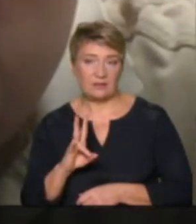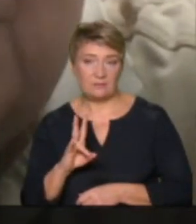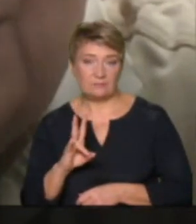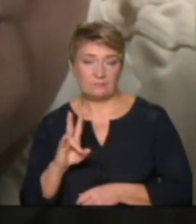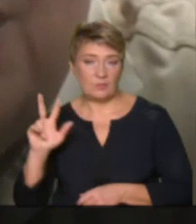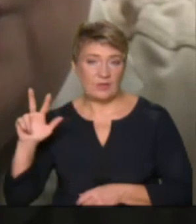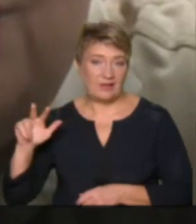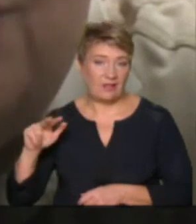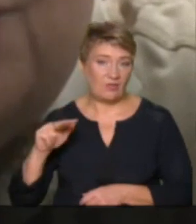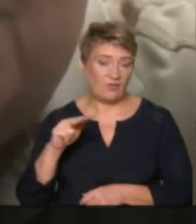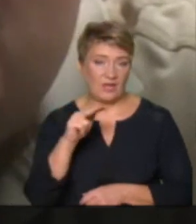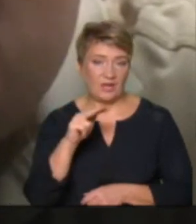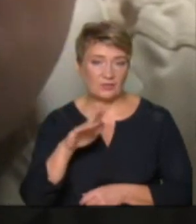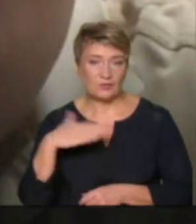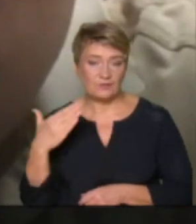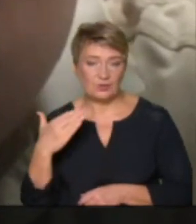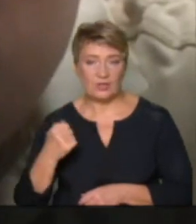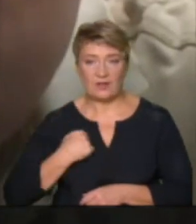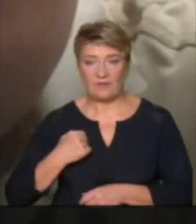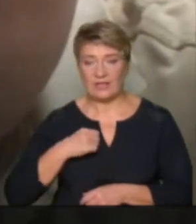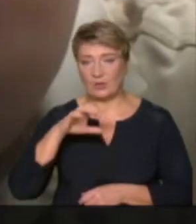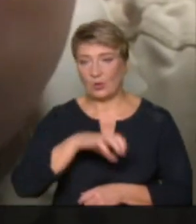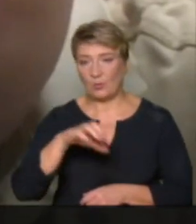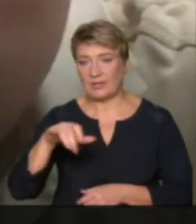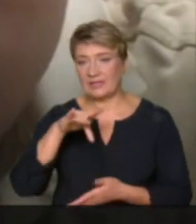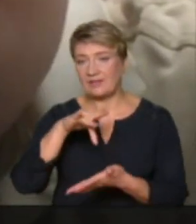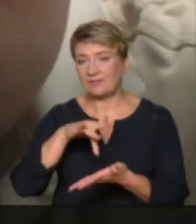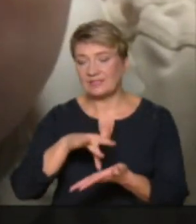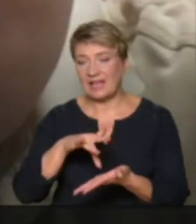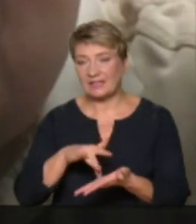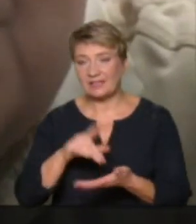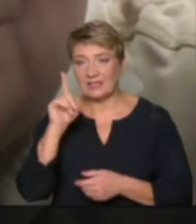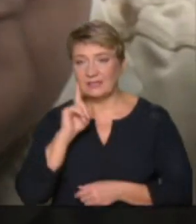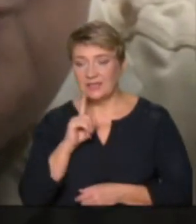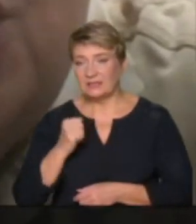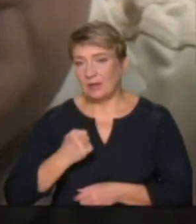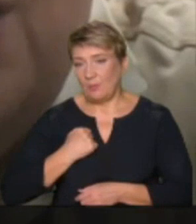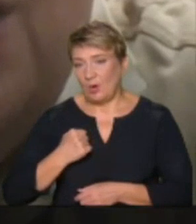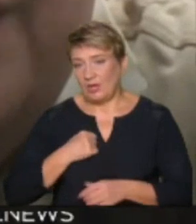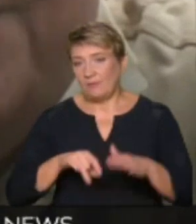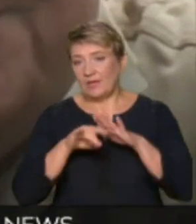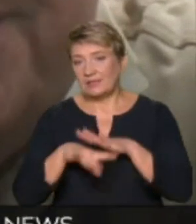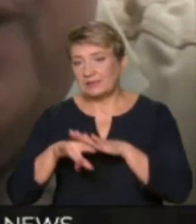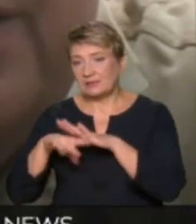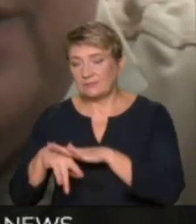сторону военных объектов в центре Израиля. Это боевые дроны с зарядом взрывчатки.